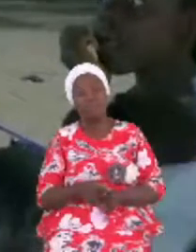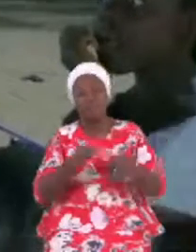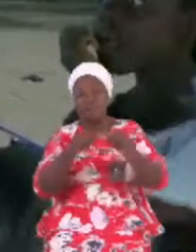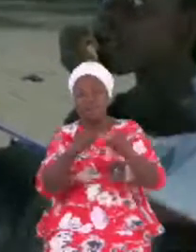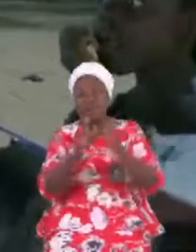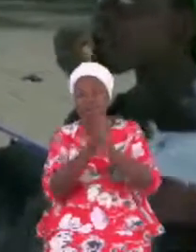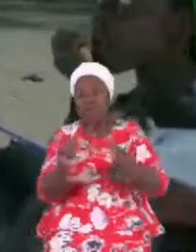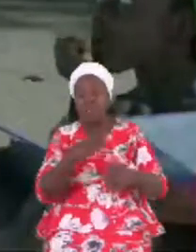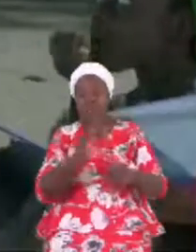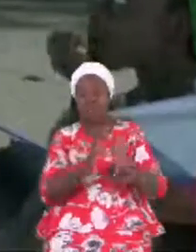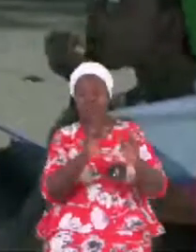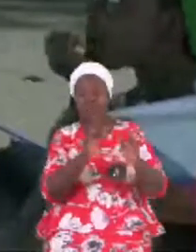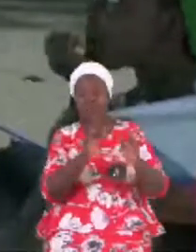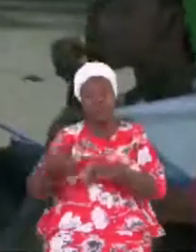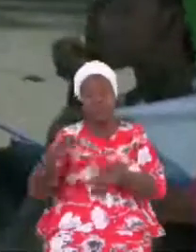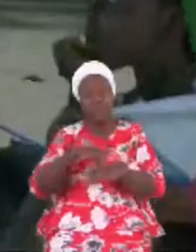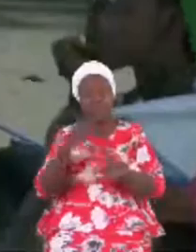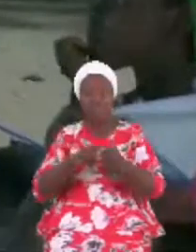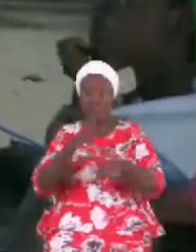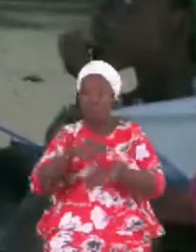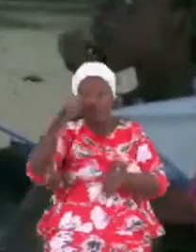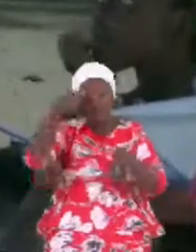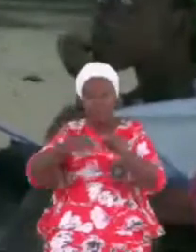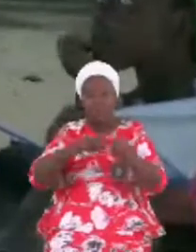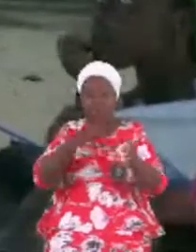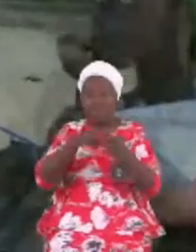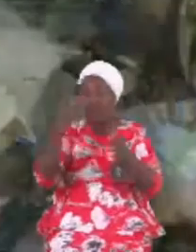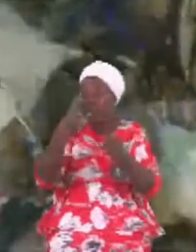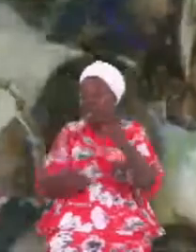Continue à prier, toi qui as déjà donné ta vie au Seigneur, c'est la dernière nuit.